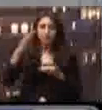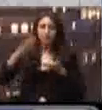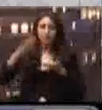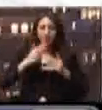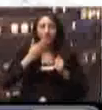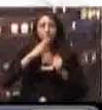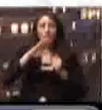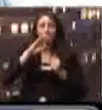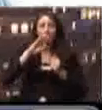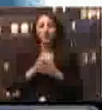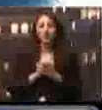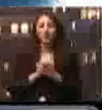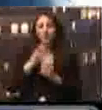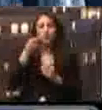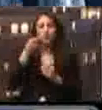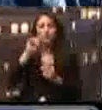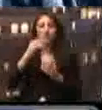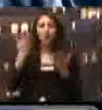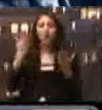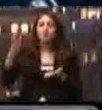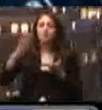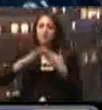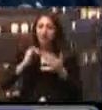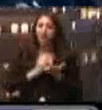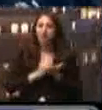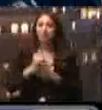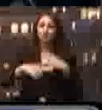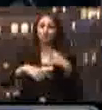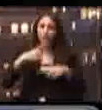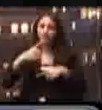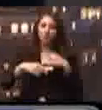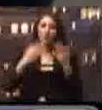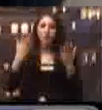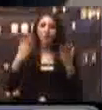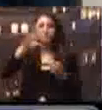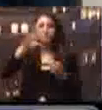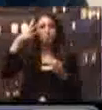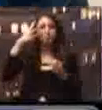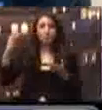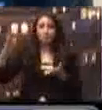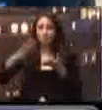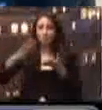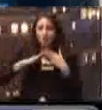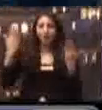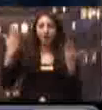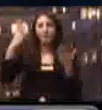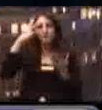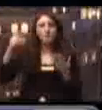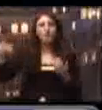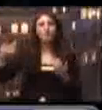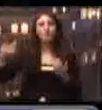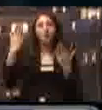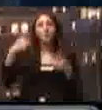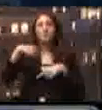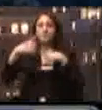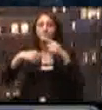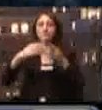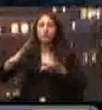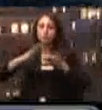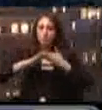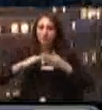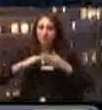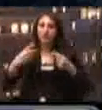تدهني كل سنه يا رب يتع عليهم يا رب جعلوا مستورين العمر كلهم والله مبسوطه ربنا يكثرهم يا رب